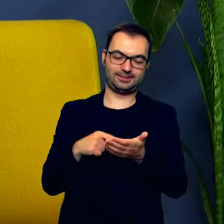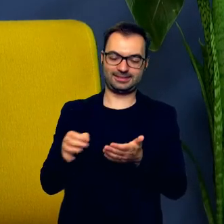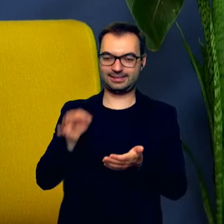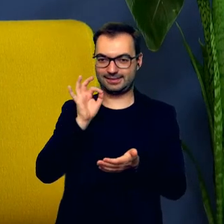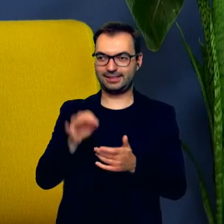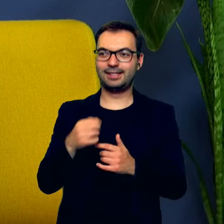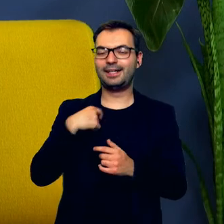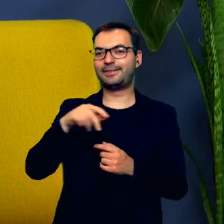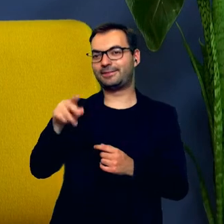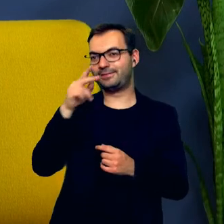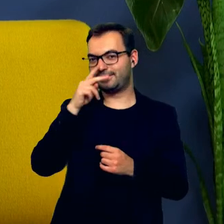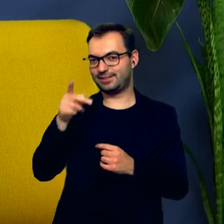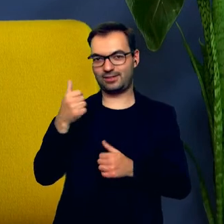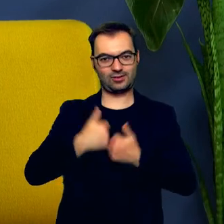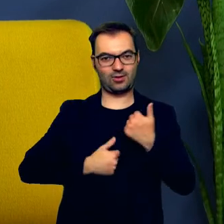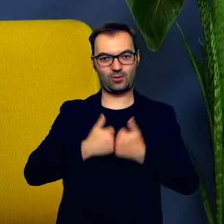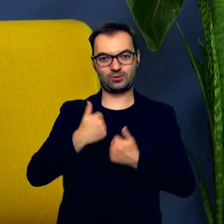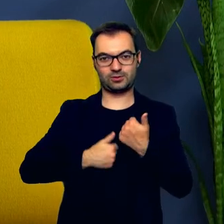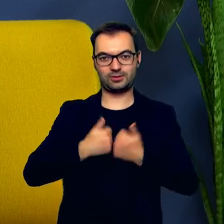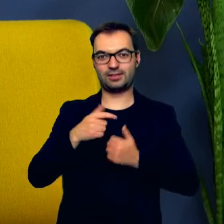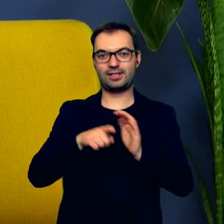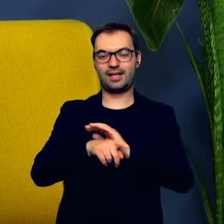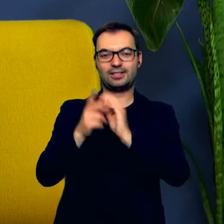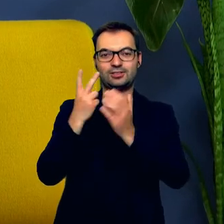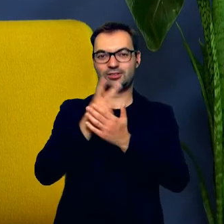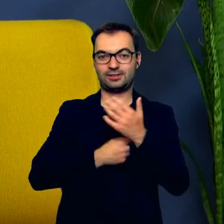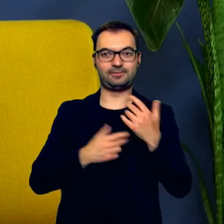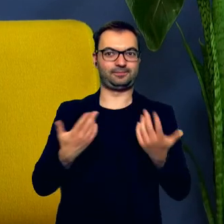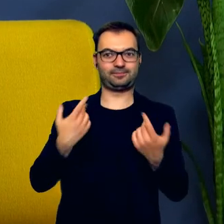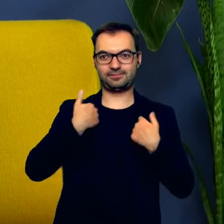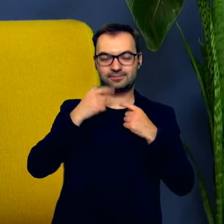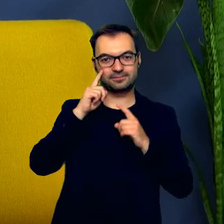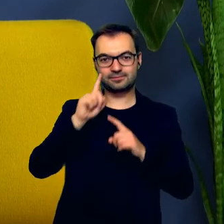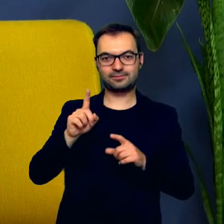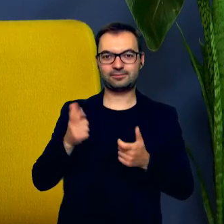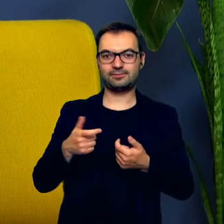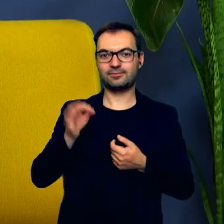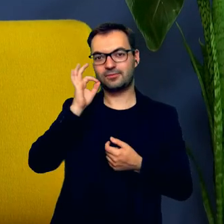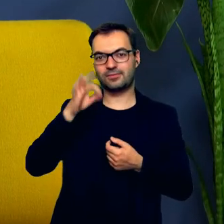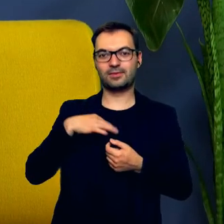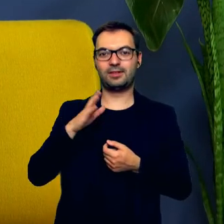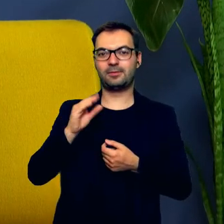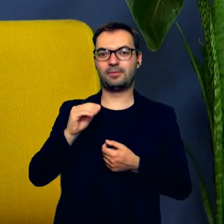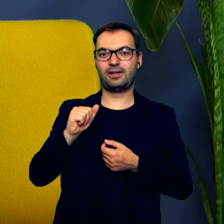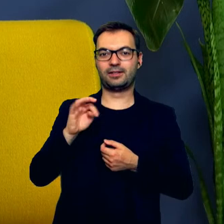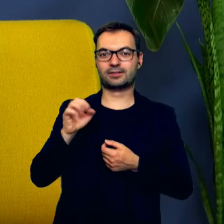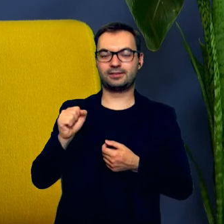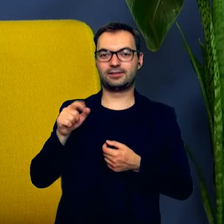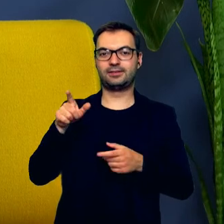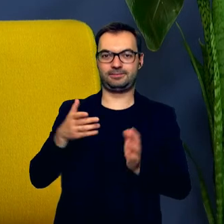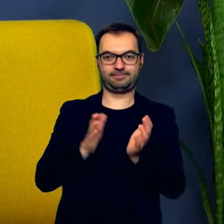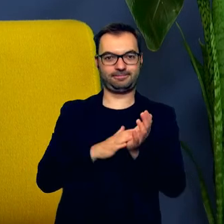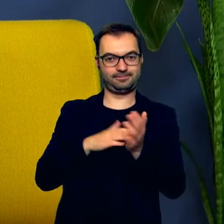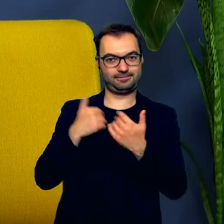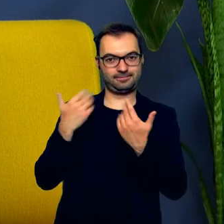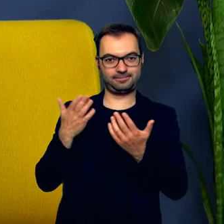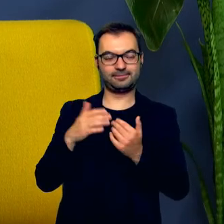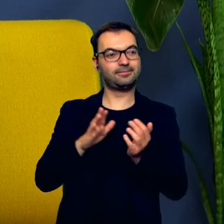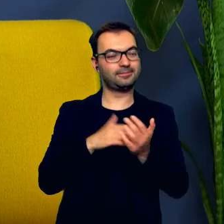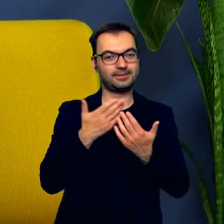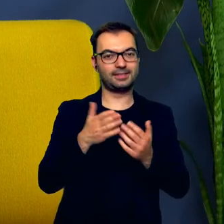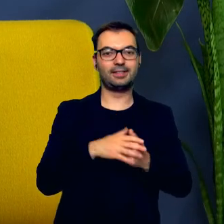powieść. I widziałam ten konkurs, bo to był konkurs dla pańskich czytelników. I też zwróciła moją uwagę pani Beata, którą pan wyróżnił w tym